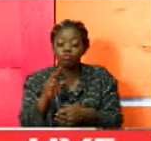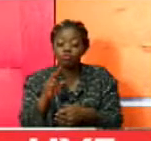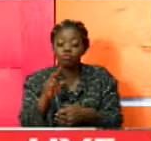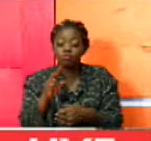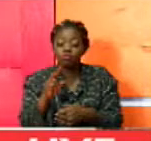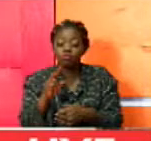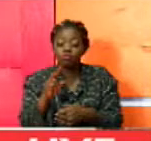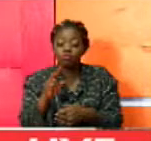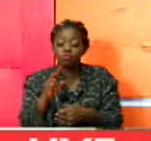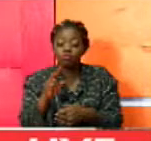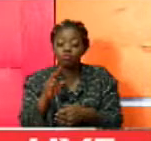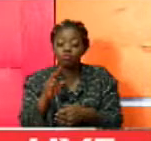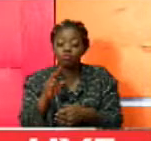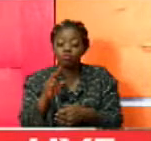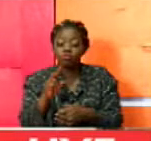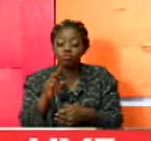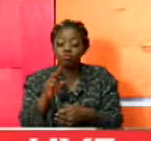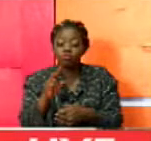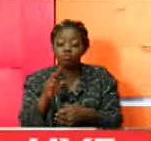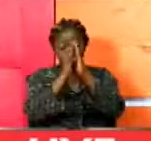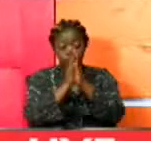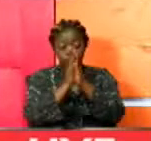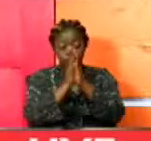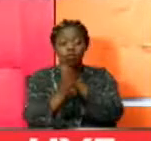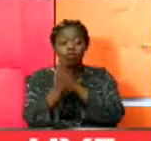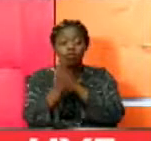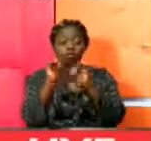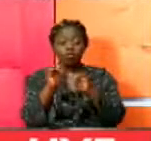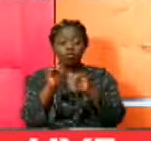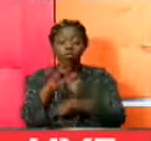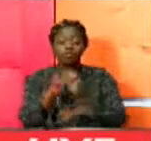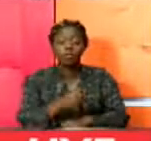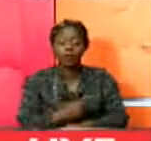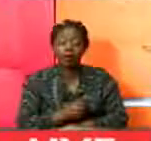atugambye nti yasabanga nnyo Katonda okumukuumira nnyina asobole okumulabirirako.